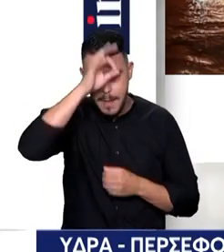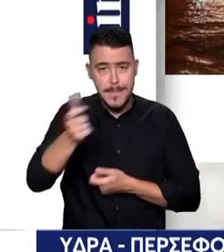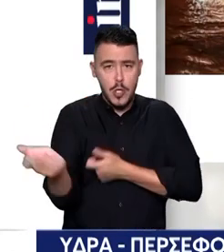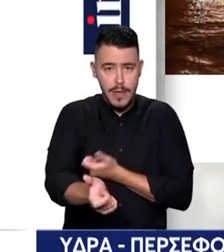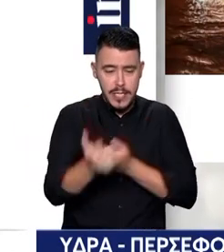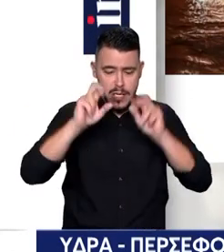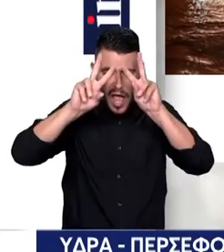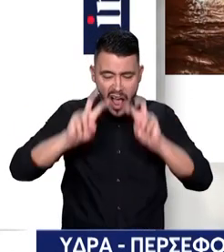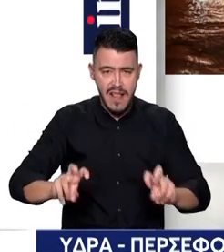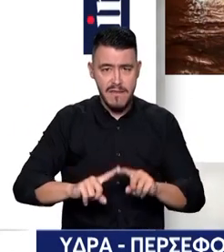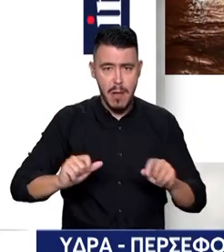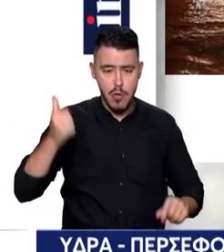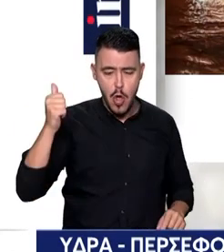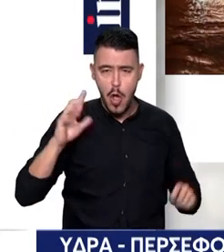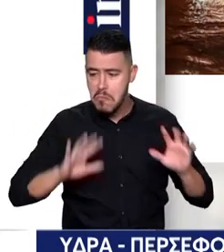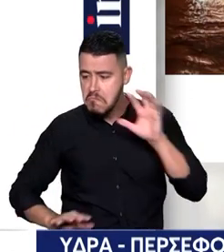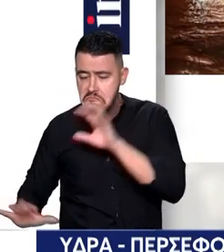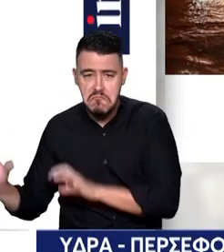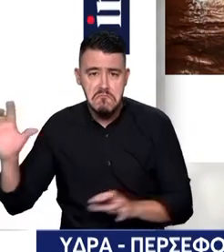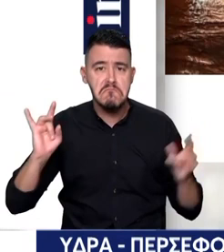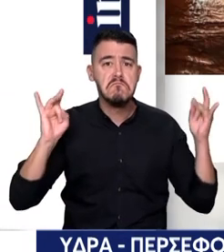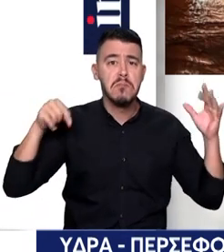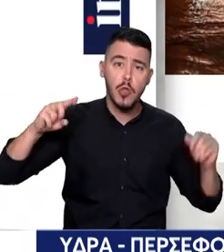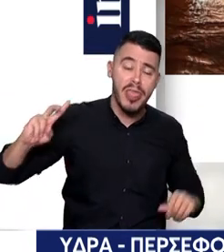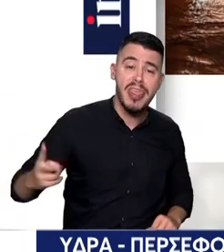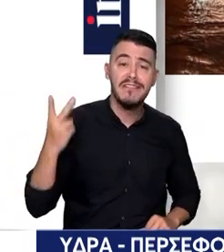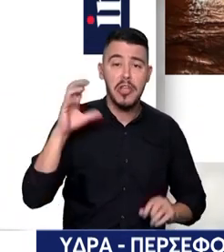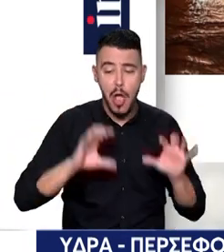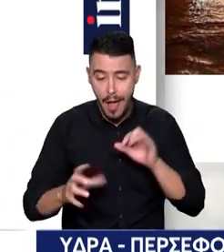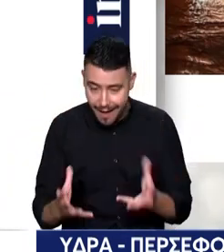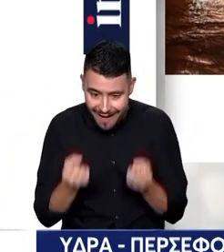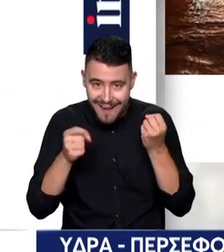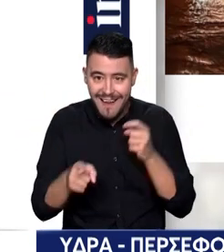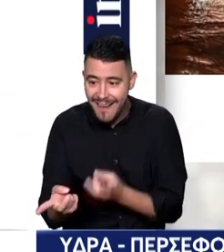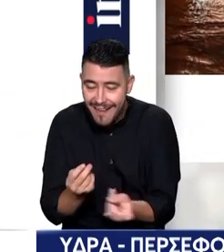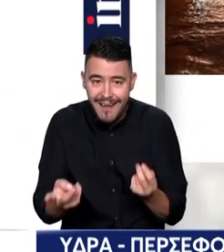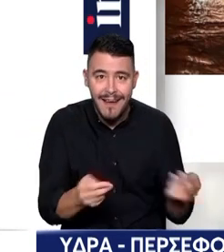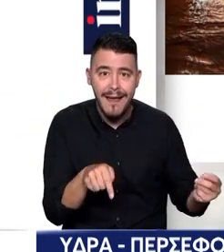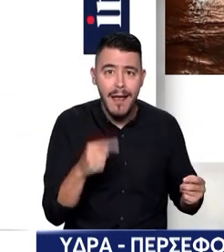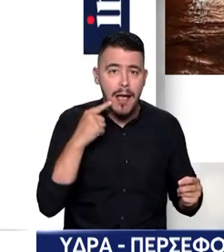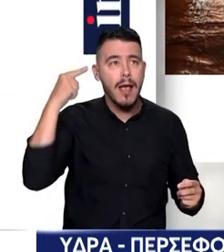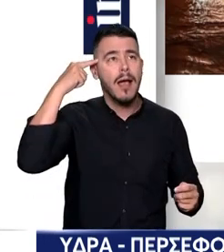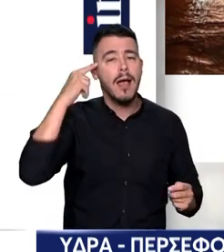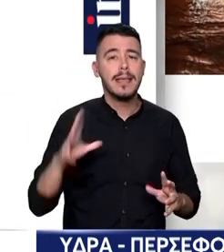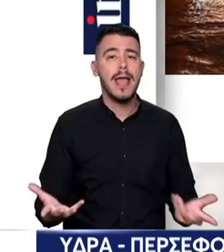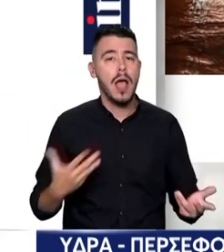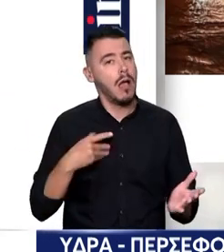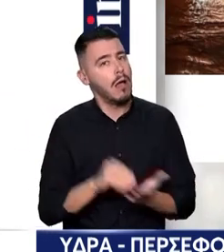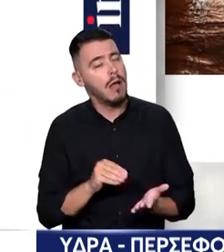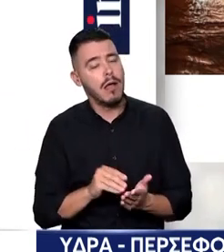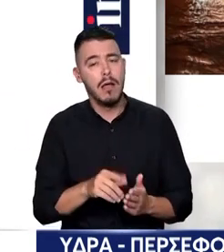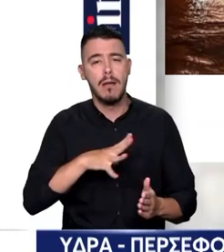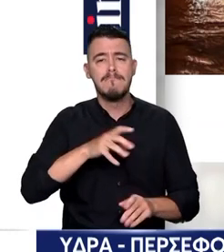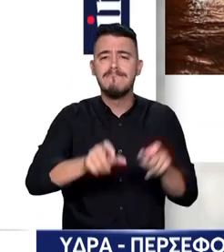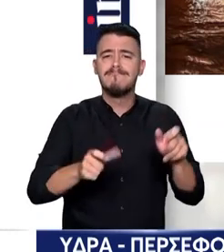Παράλληλα, σημειώνονται αστοχίες από την πλευρά της ελληνικής αστυνομίας, η οποία δεν προχώρησε σε κατάσχεση των κινητών τηλεφώνων των επιβατών